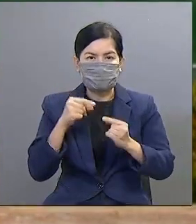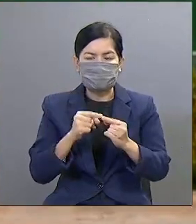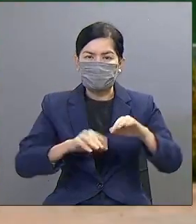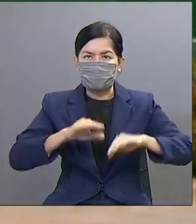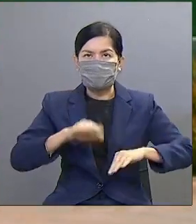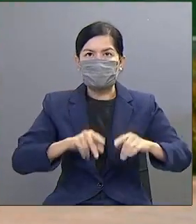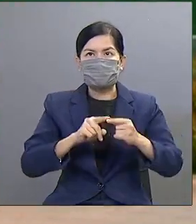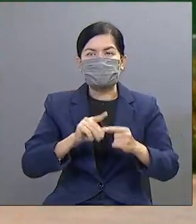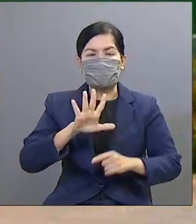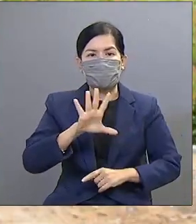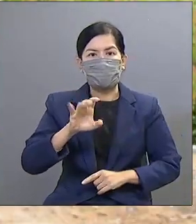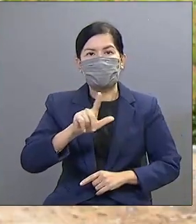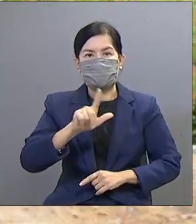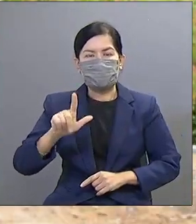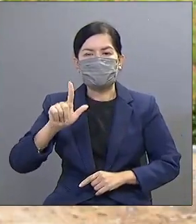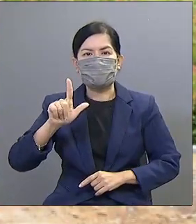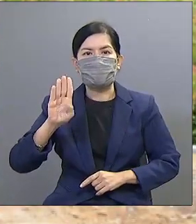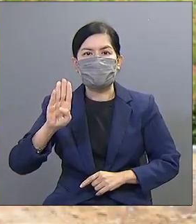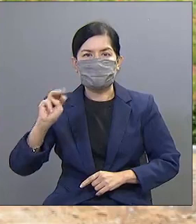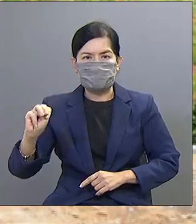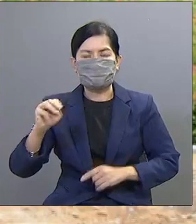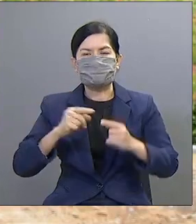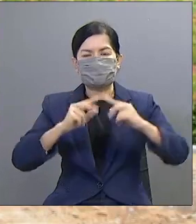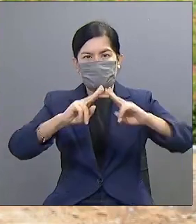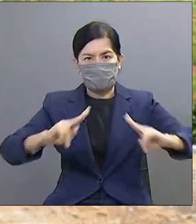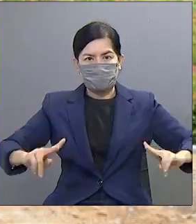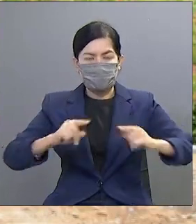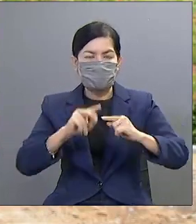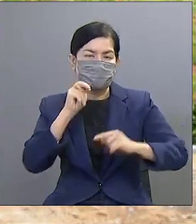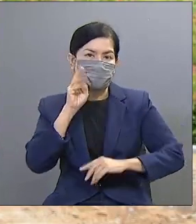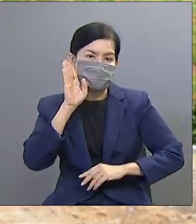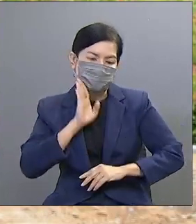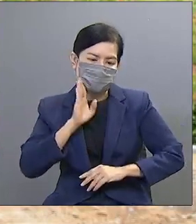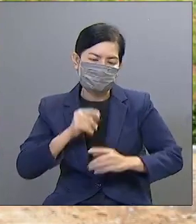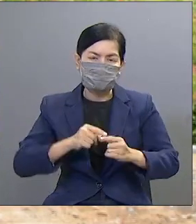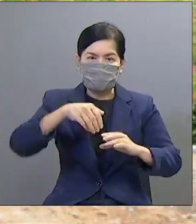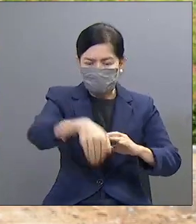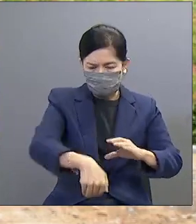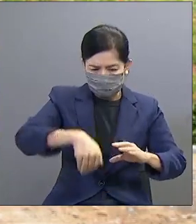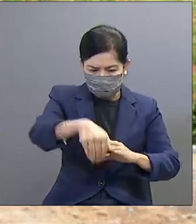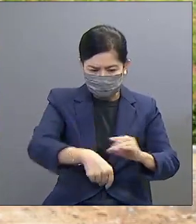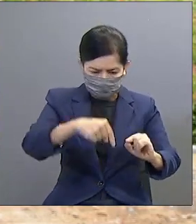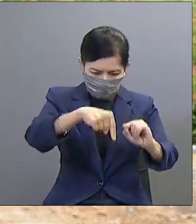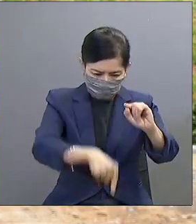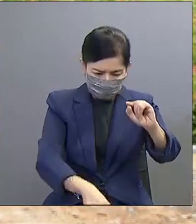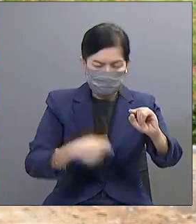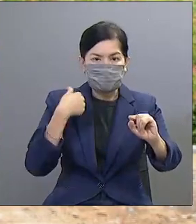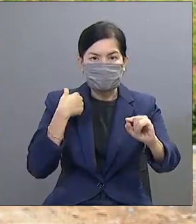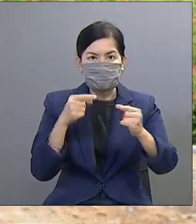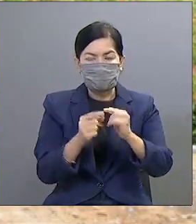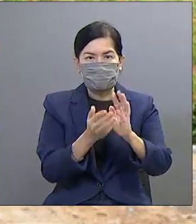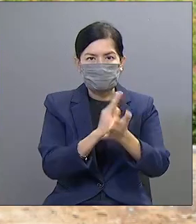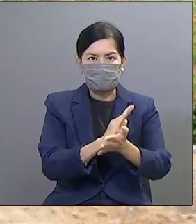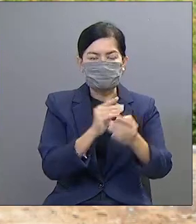accomplishments of 500 ล้านทรบาท เมตรกมได้คุเจอบอรประดาน เพื่อให้ประชาชนไดชายประโยชนหลจากนั้น ayun Eternalร้างประบบ